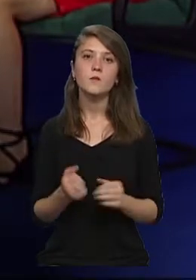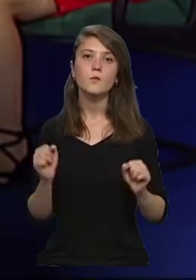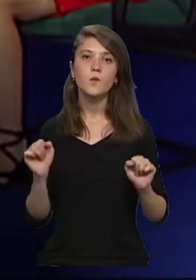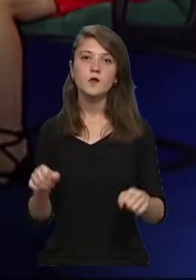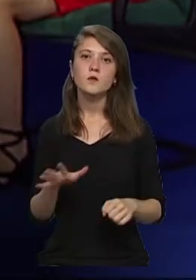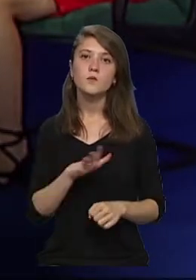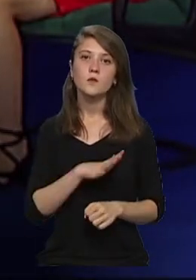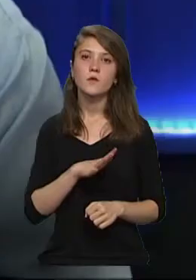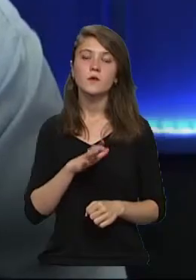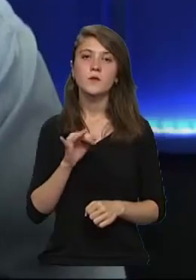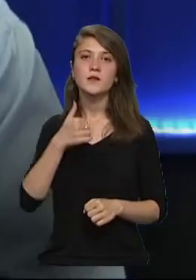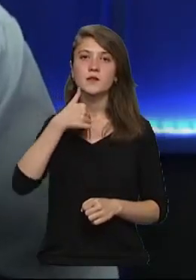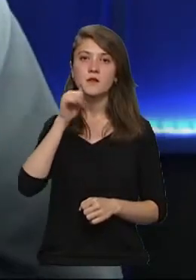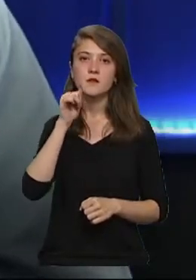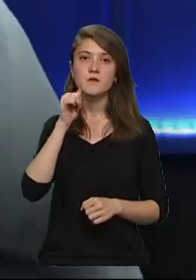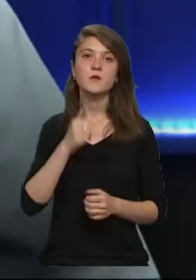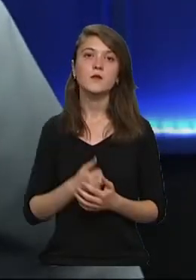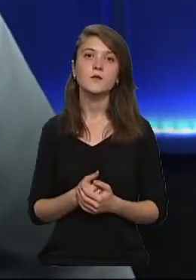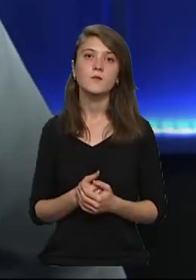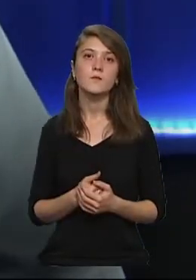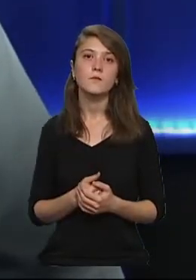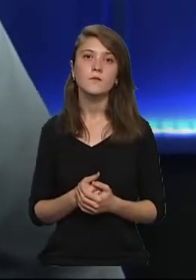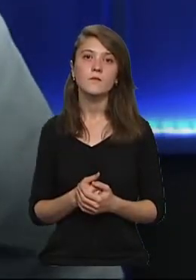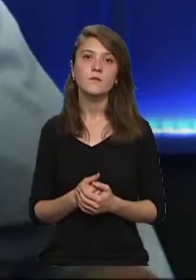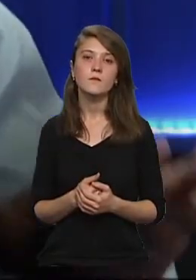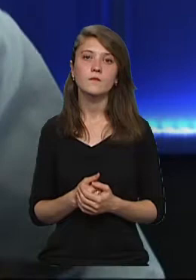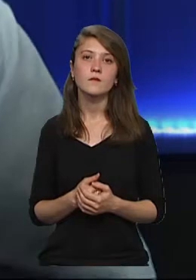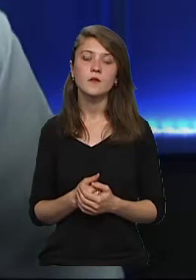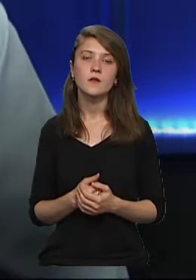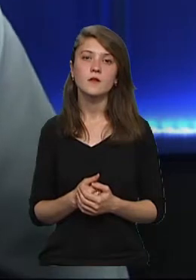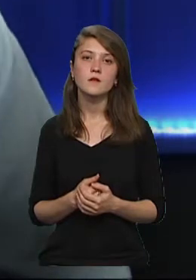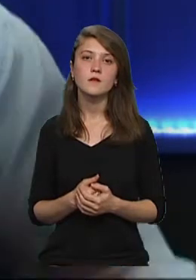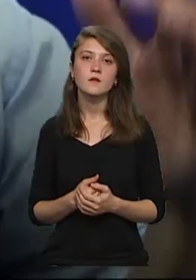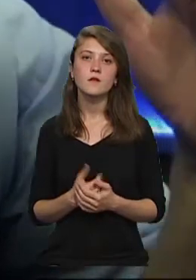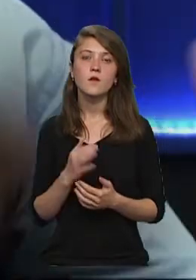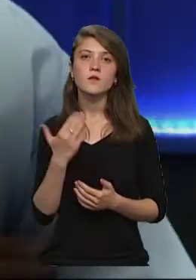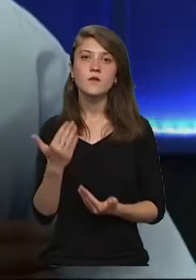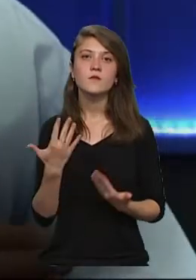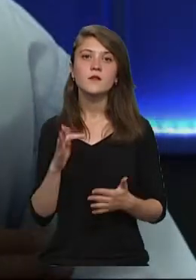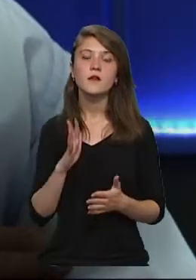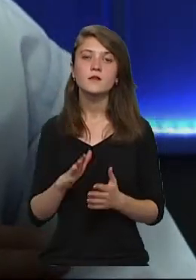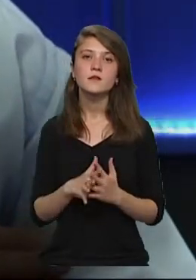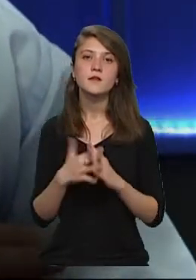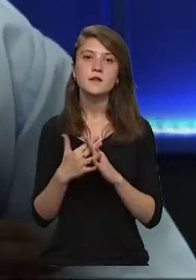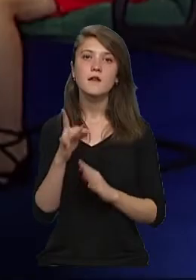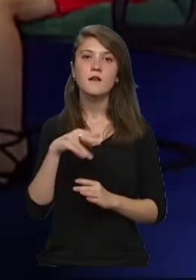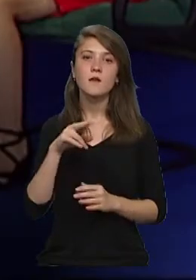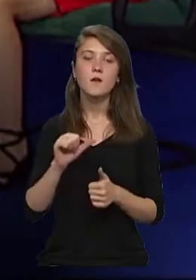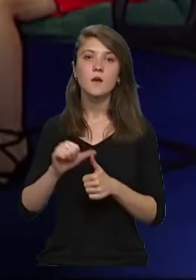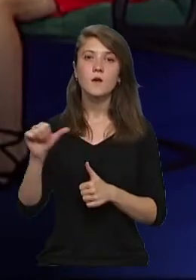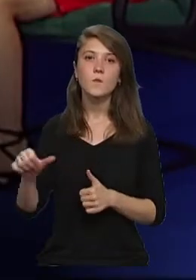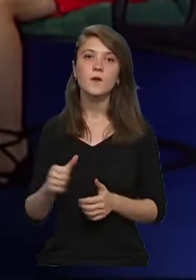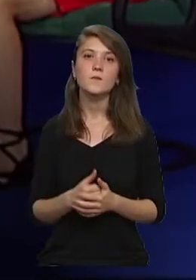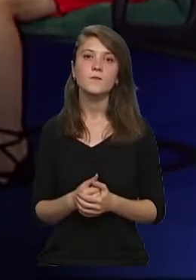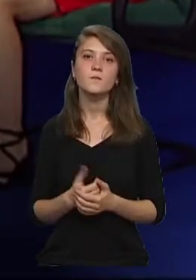можливо були б завтра, вони вже сьогодні знівелюються. Ми одне середовище, хоча вони йдуть як сільська рада окремо, а